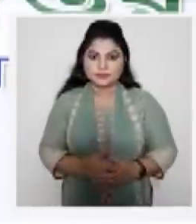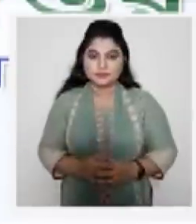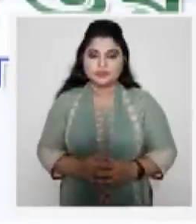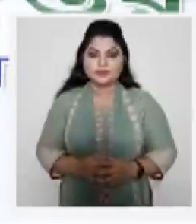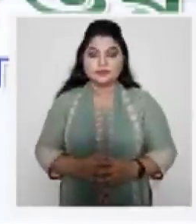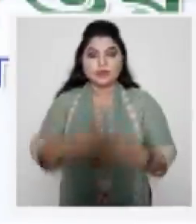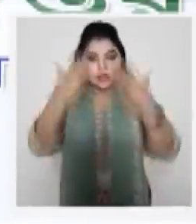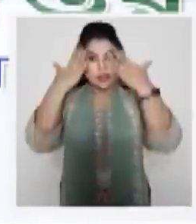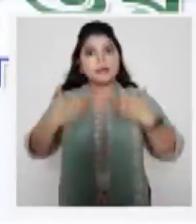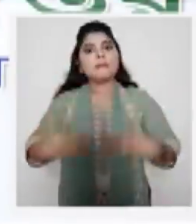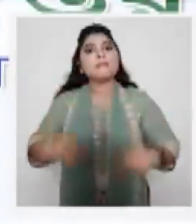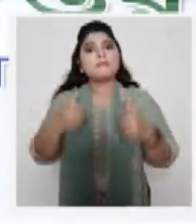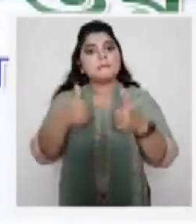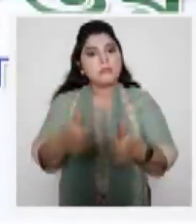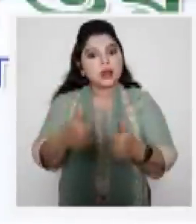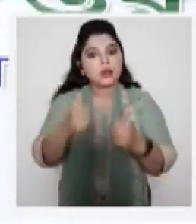90,619 জন।